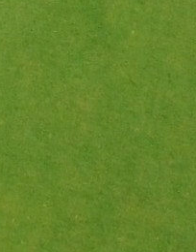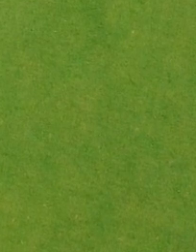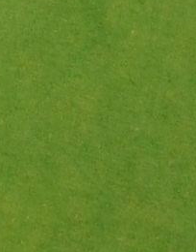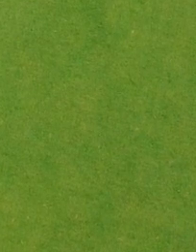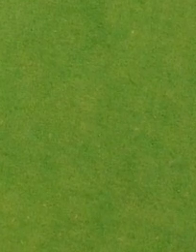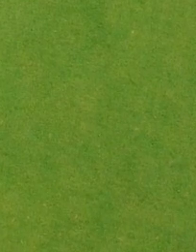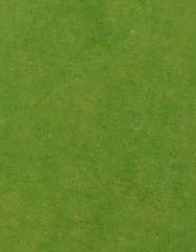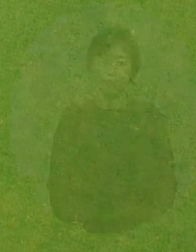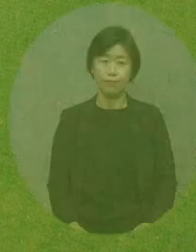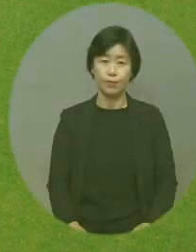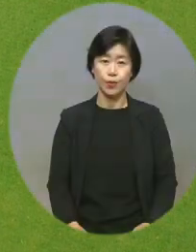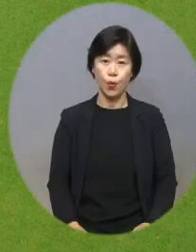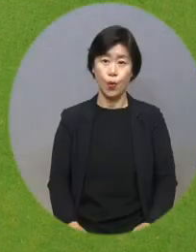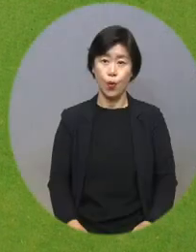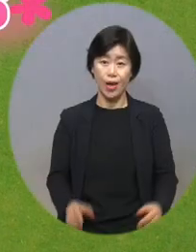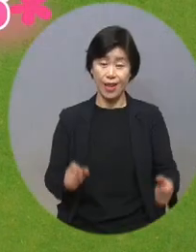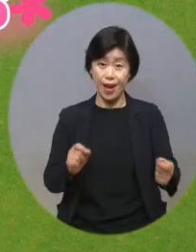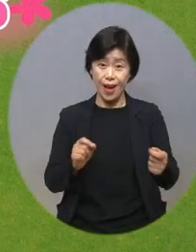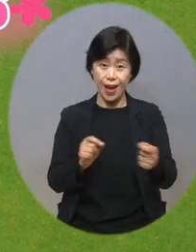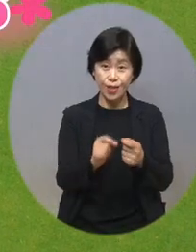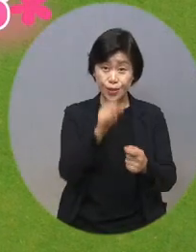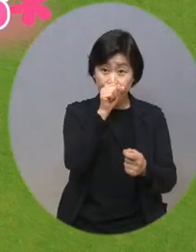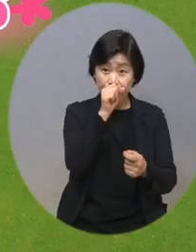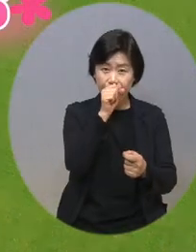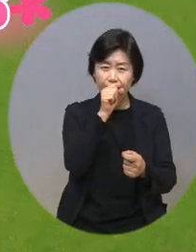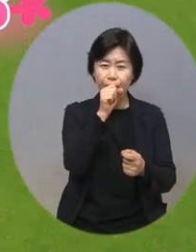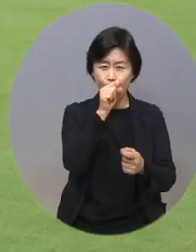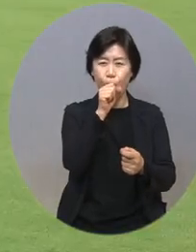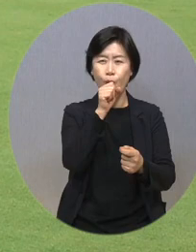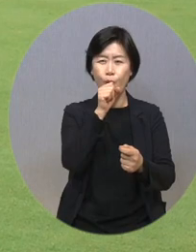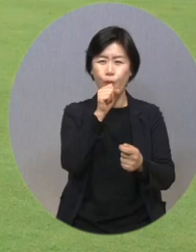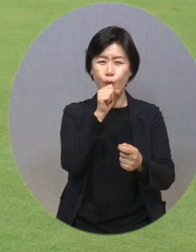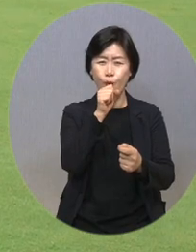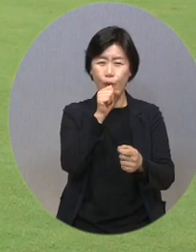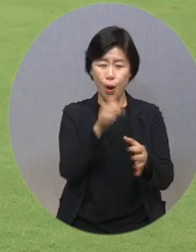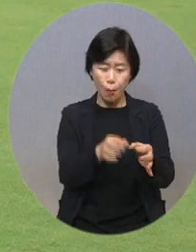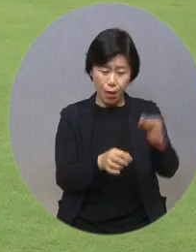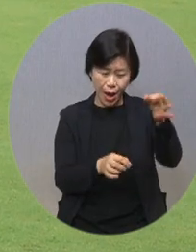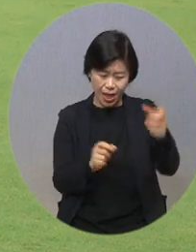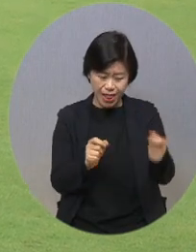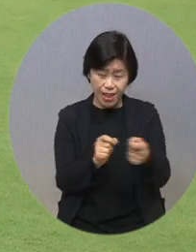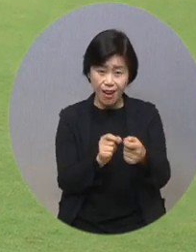어, 좋다. 버디, 버디, 버디. 와, 다 붙었어.